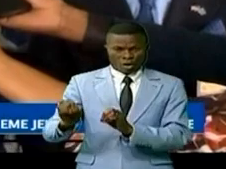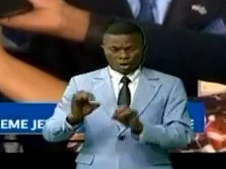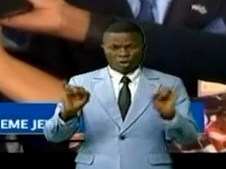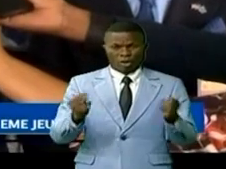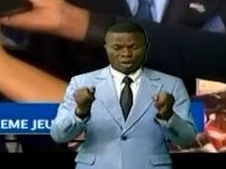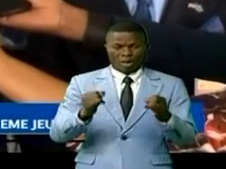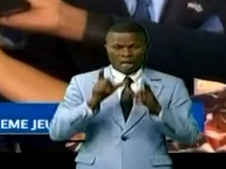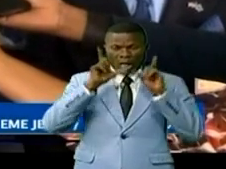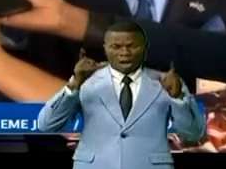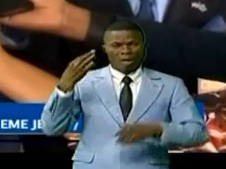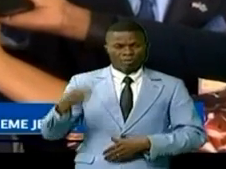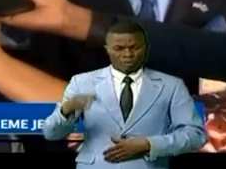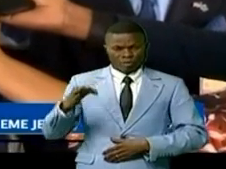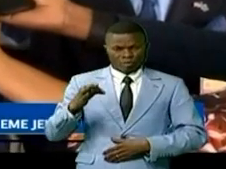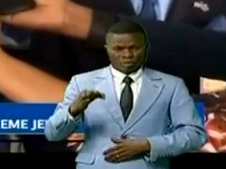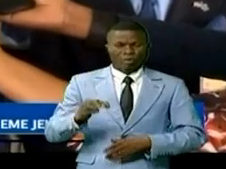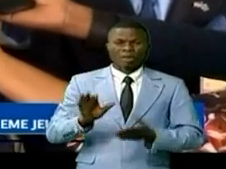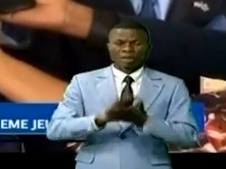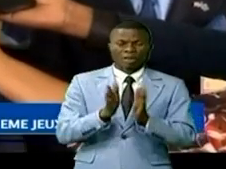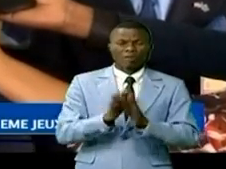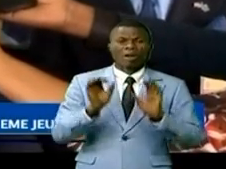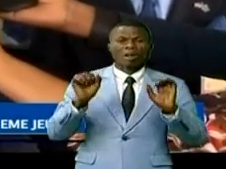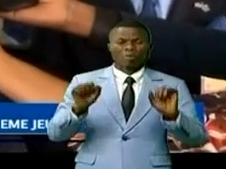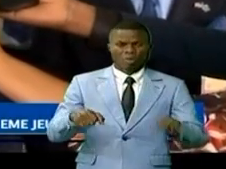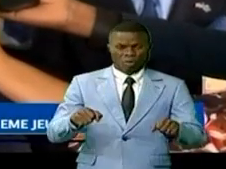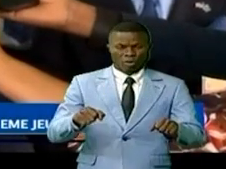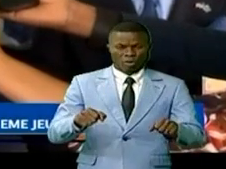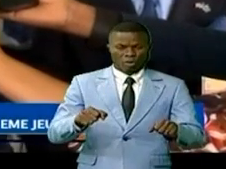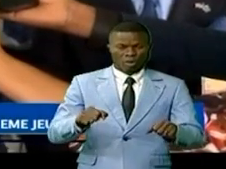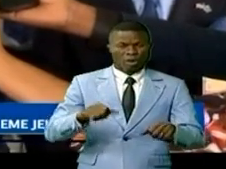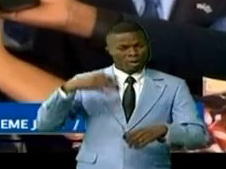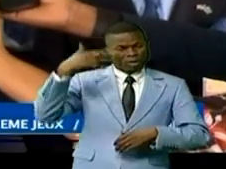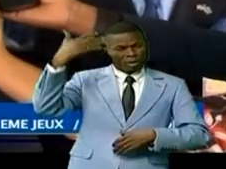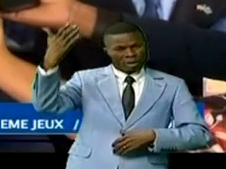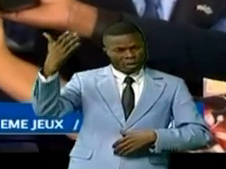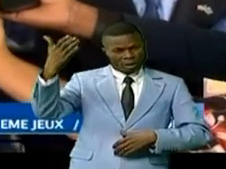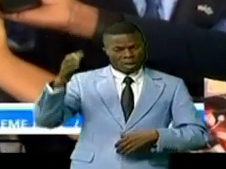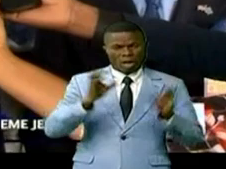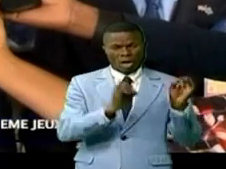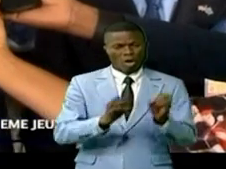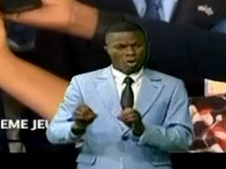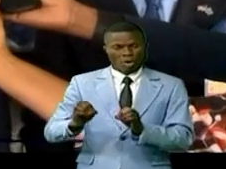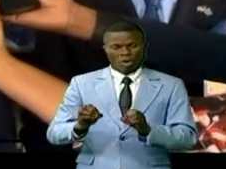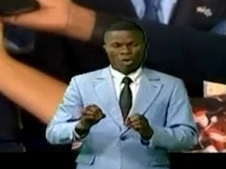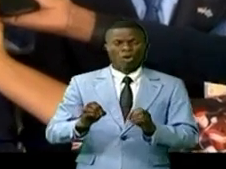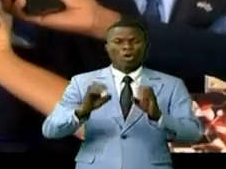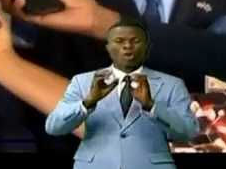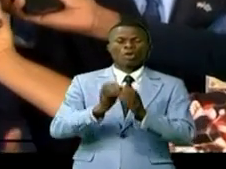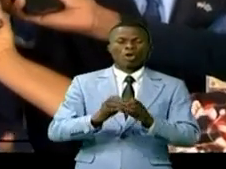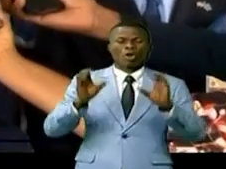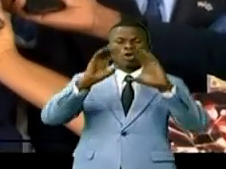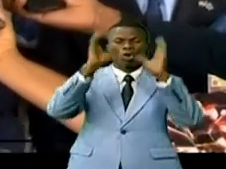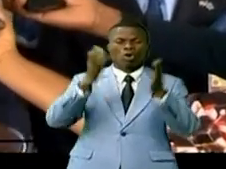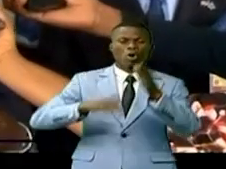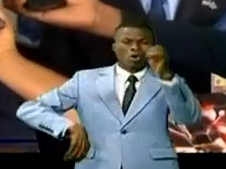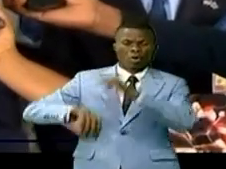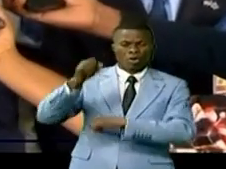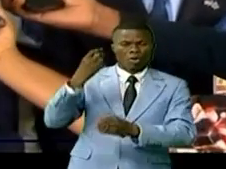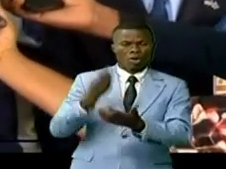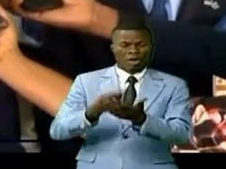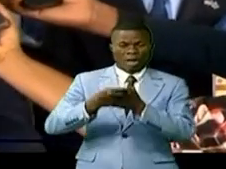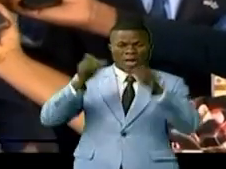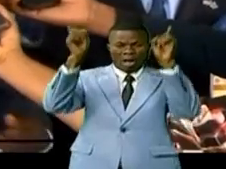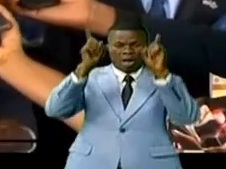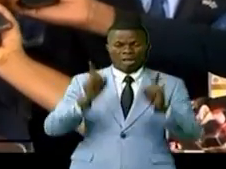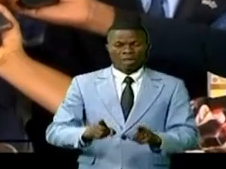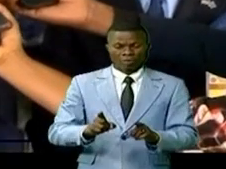de la francophonie, nous aurons la possibilité demain après-demain de prétendre organiser par exemple la Coupe d'Afrique, ainsi de suite. Donc c'est un événement diplomatique, mais